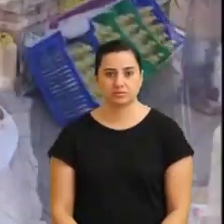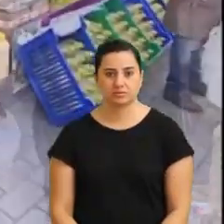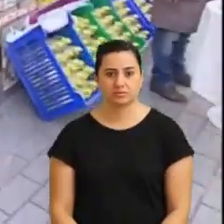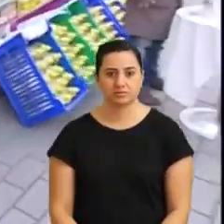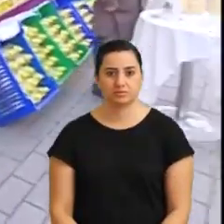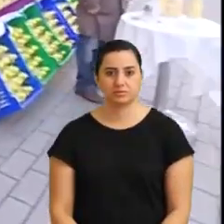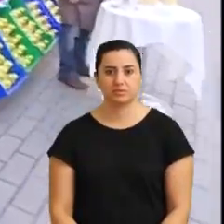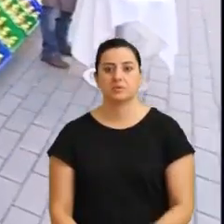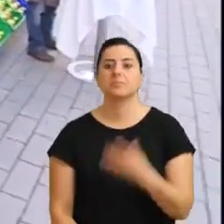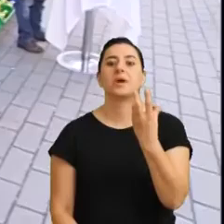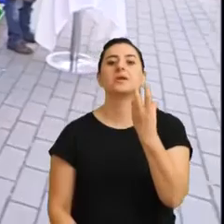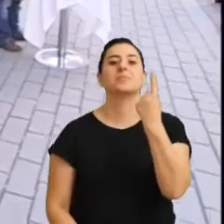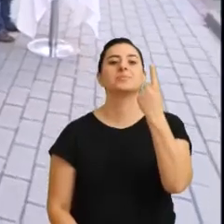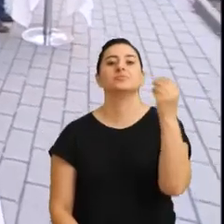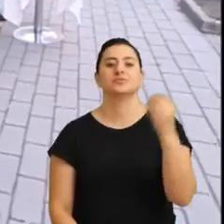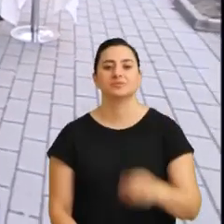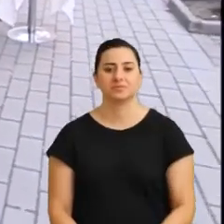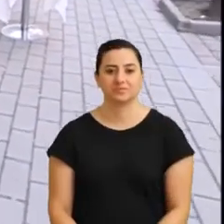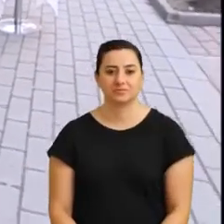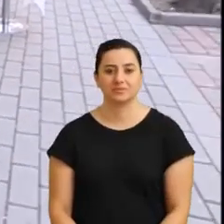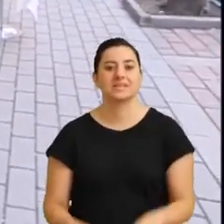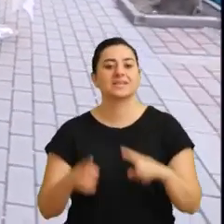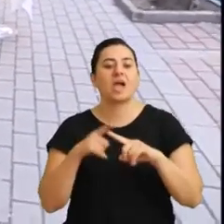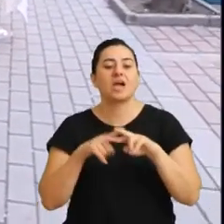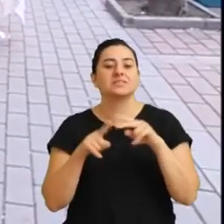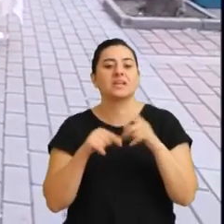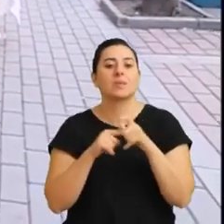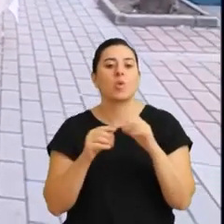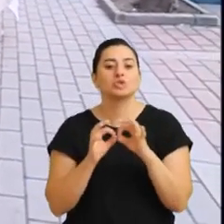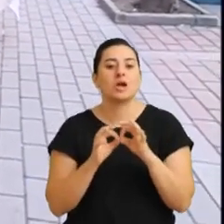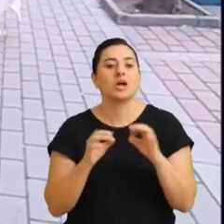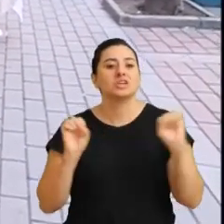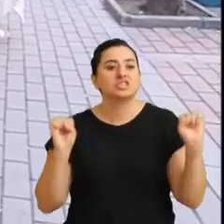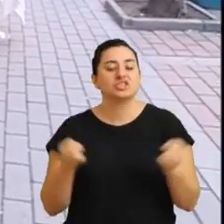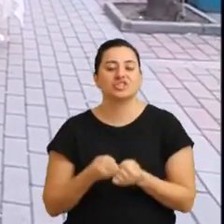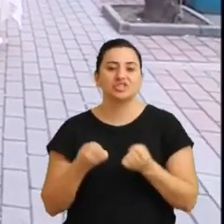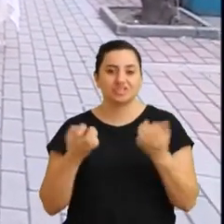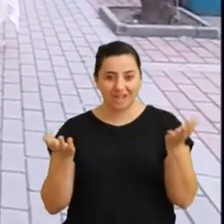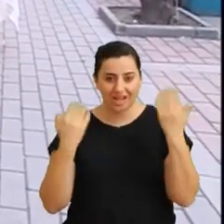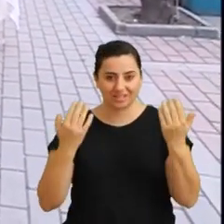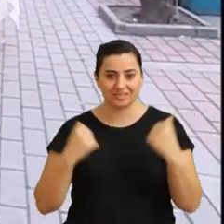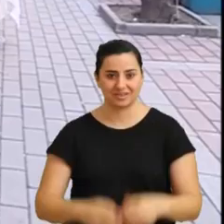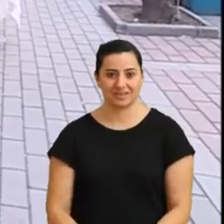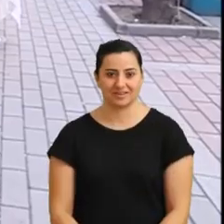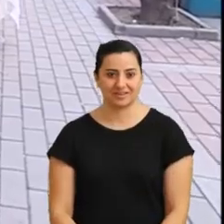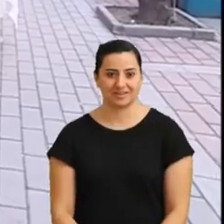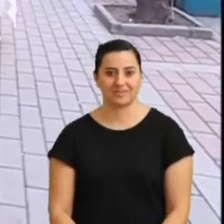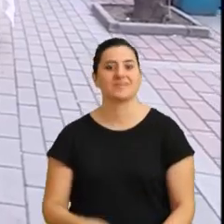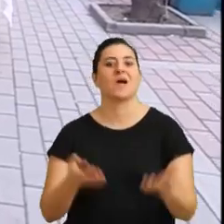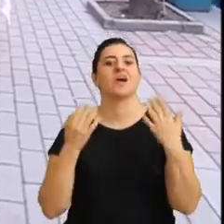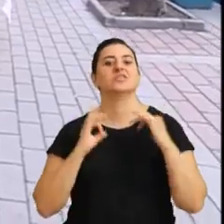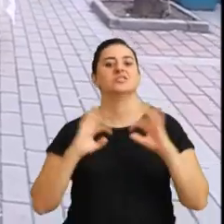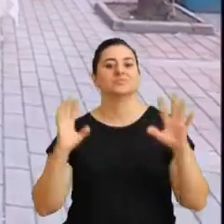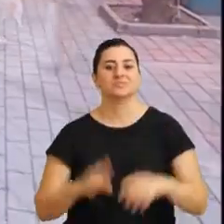abi. Bardağı 1 lira. Hadi. Taze bozalar hadi bakalım, kış günü enerji olsun. Bursa. Size hayırlı